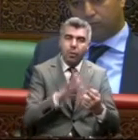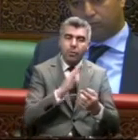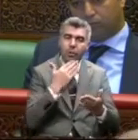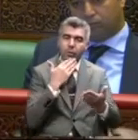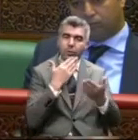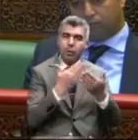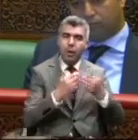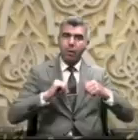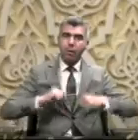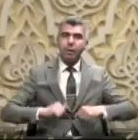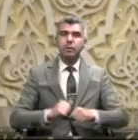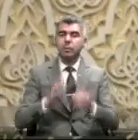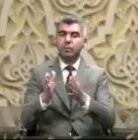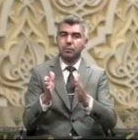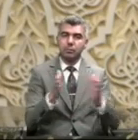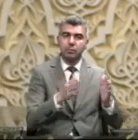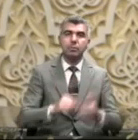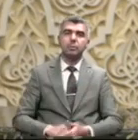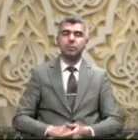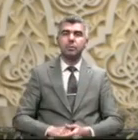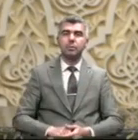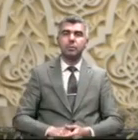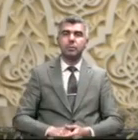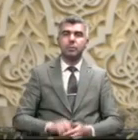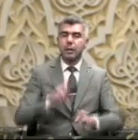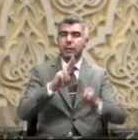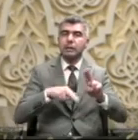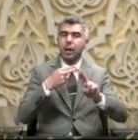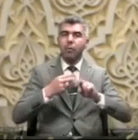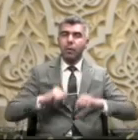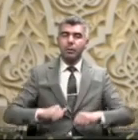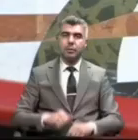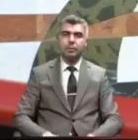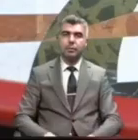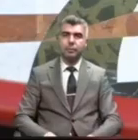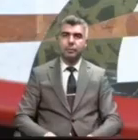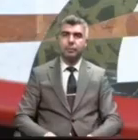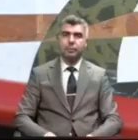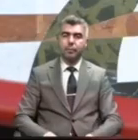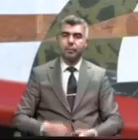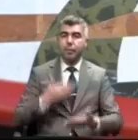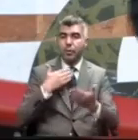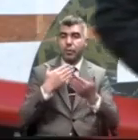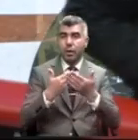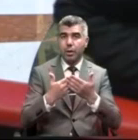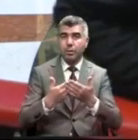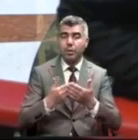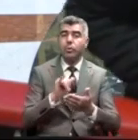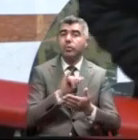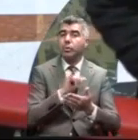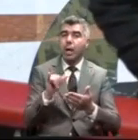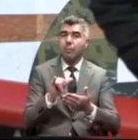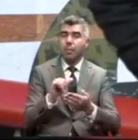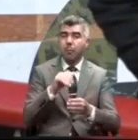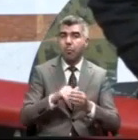وشكره السيد الوزير شكرا السيد المستشار المحترم عندكم شيء تقييم السيد الوزير رد تعقيب شكرا ما كاينش شي واحد بحالي سيد